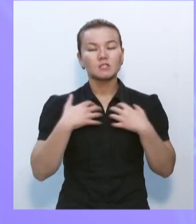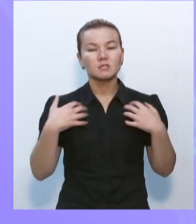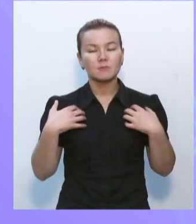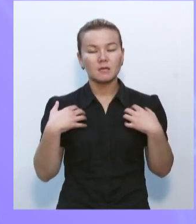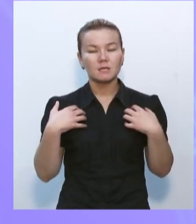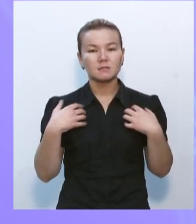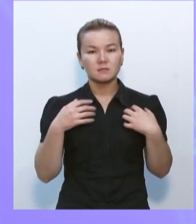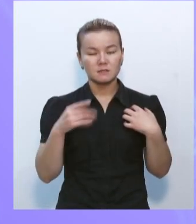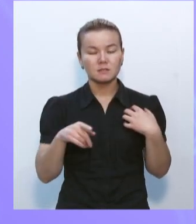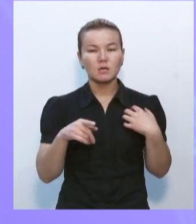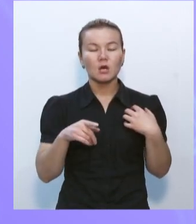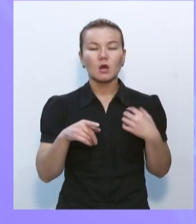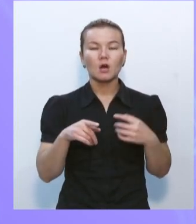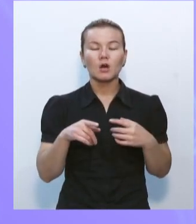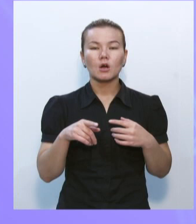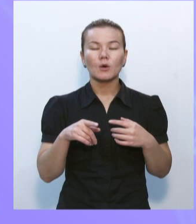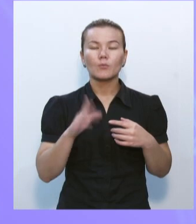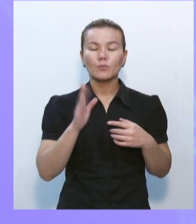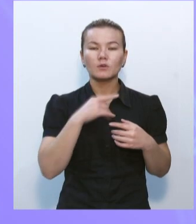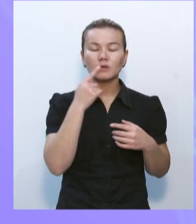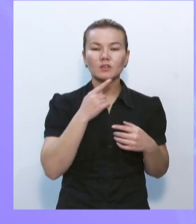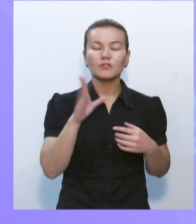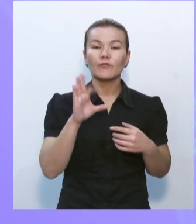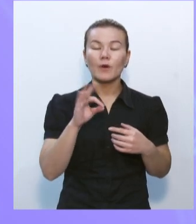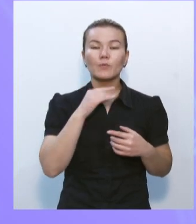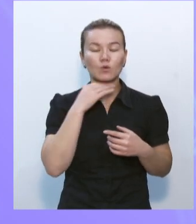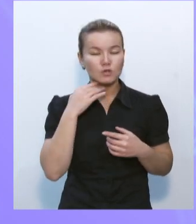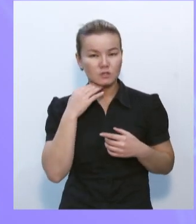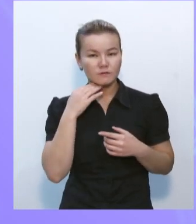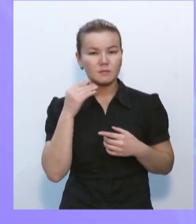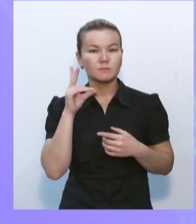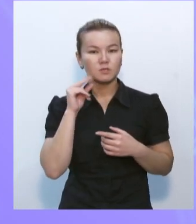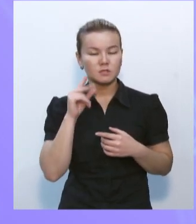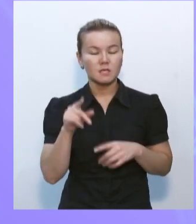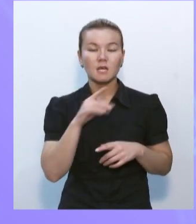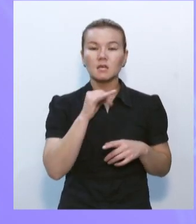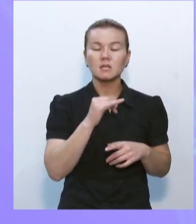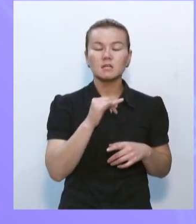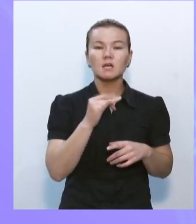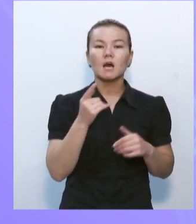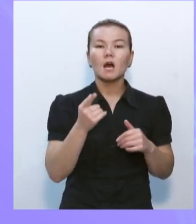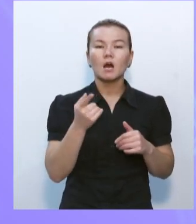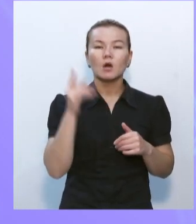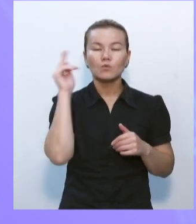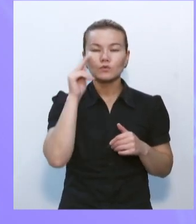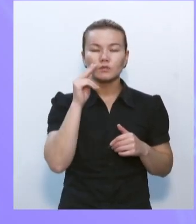жаныбарларды көптүк санда айтып, балдарынын аталышын билесиңер.